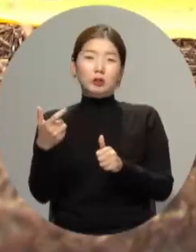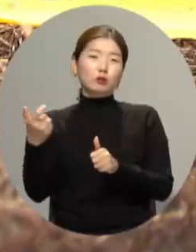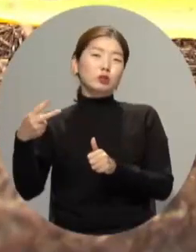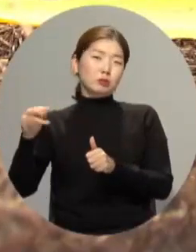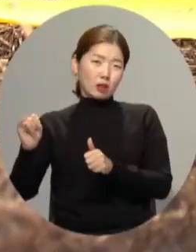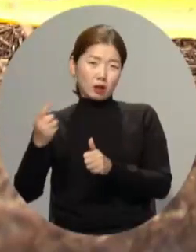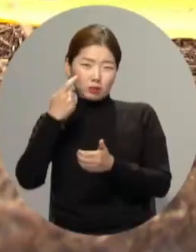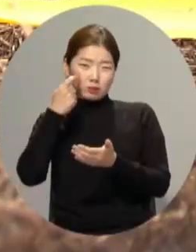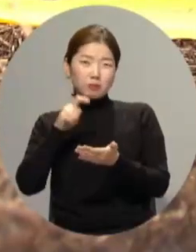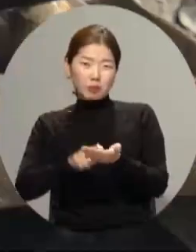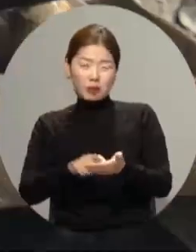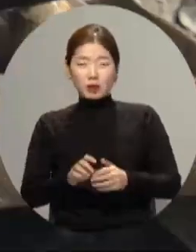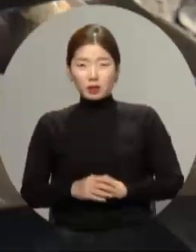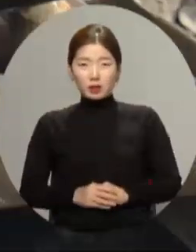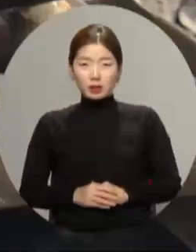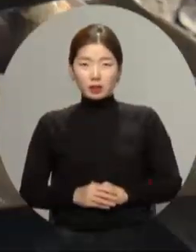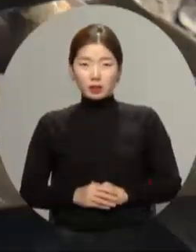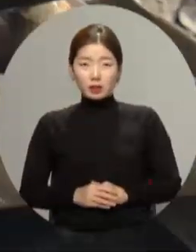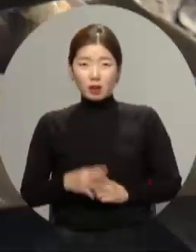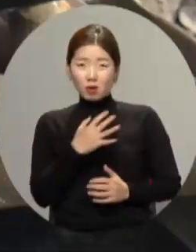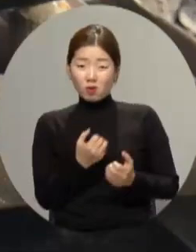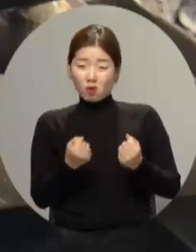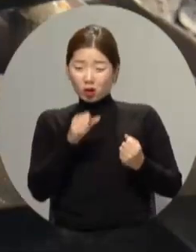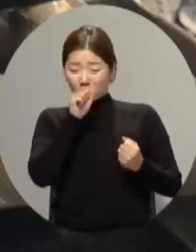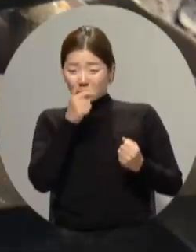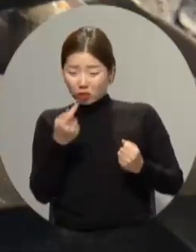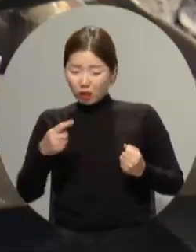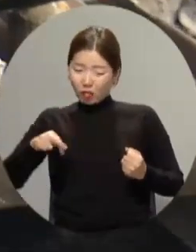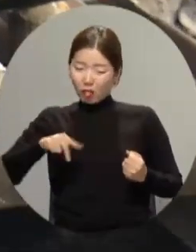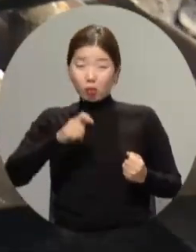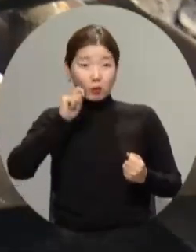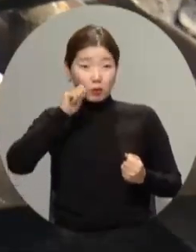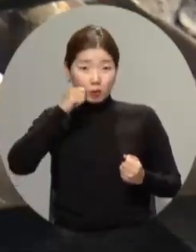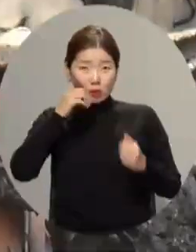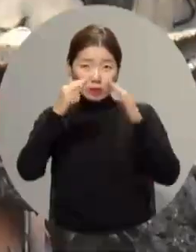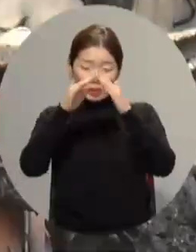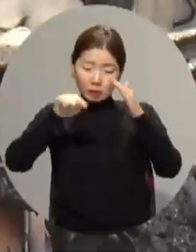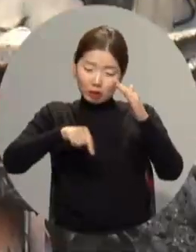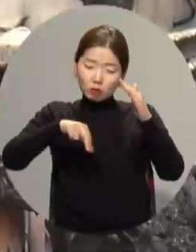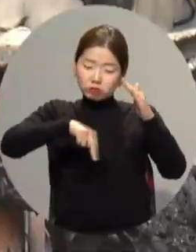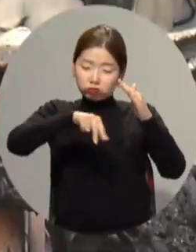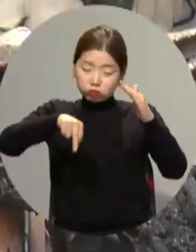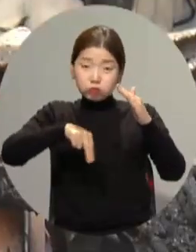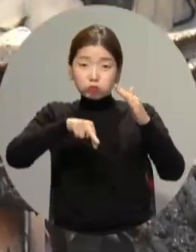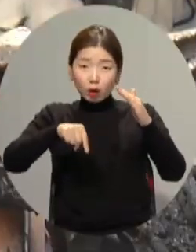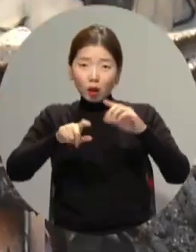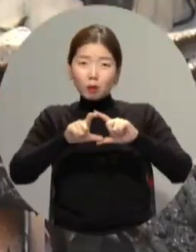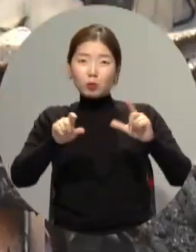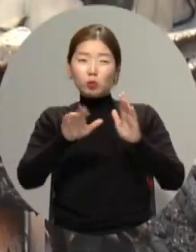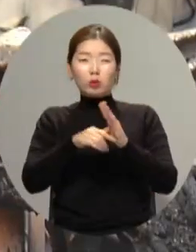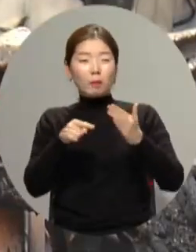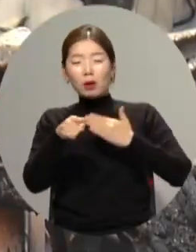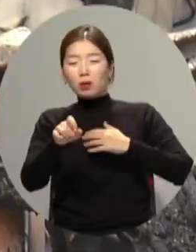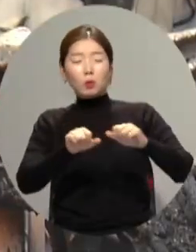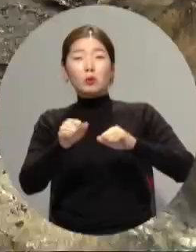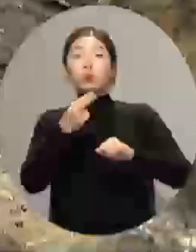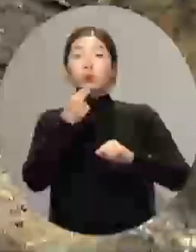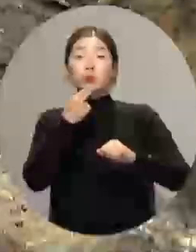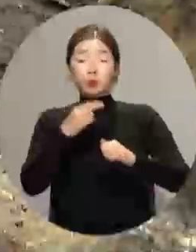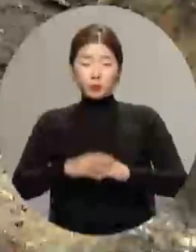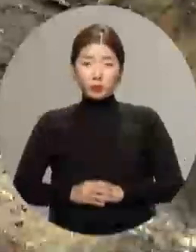숨진 채 발견됐습니다. 건강이 좋지 않고 거동이 불편해 집 안에서만 생활하는 등 평소 두문불출했던 두